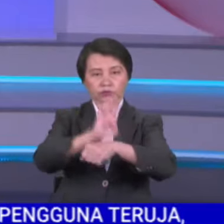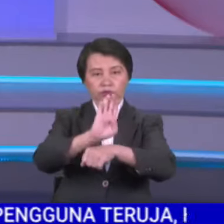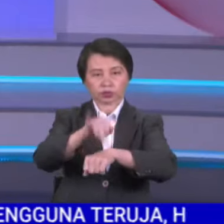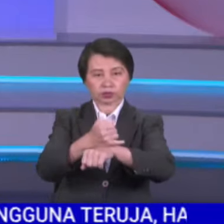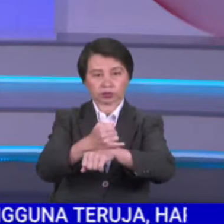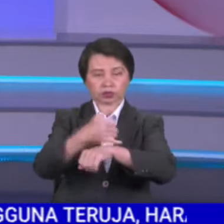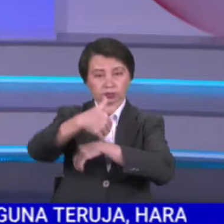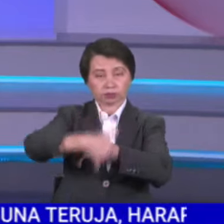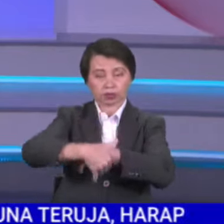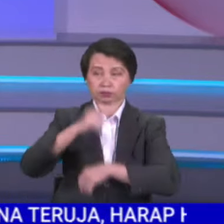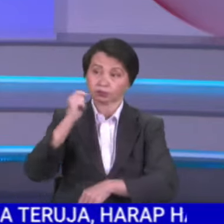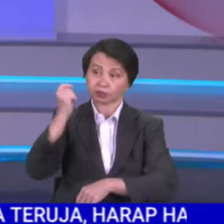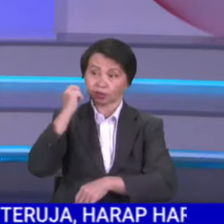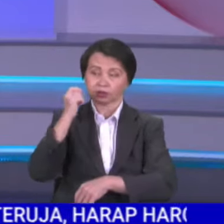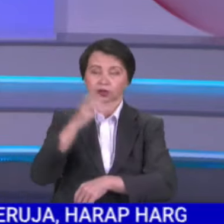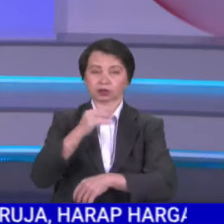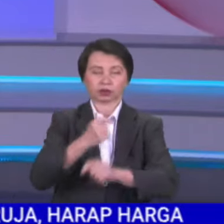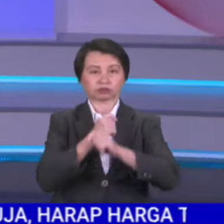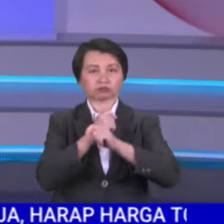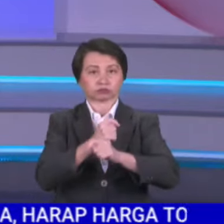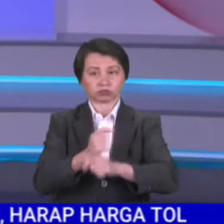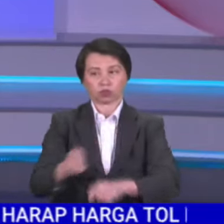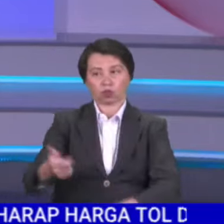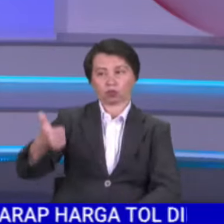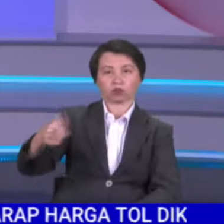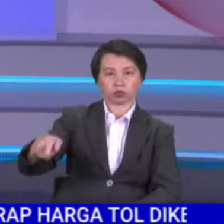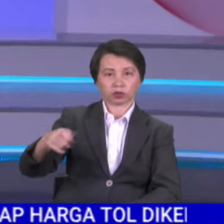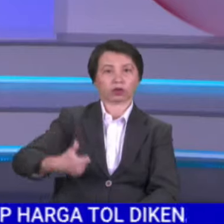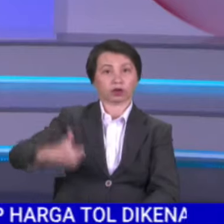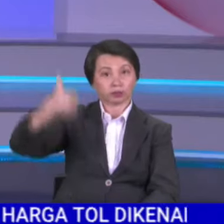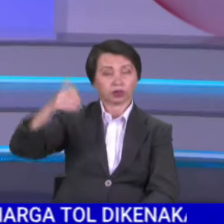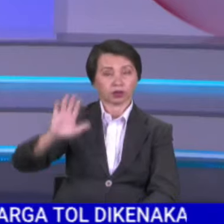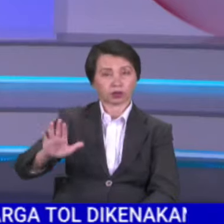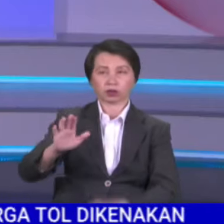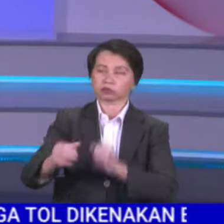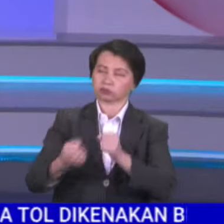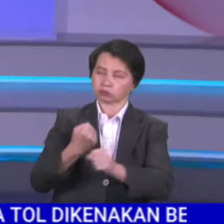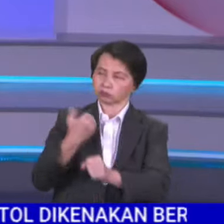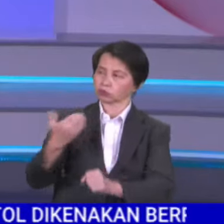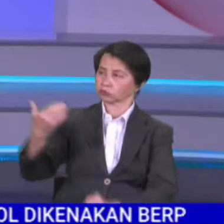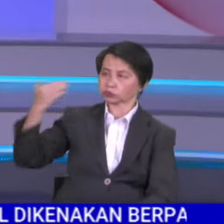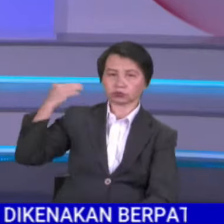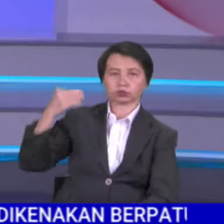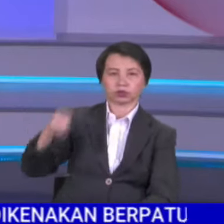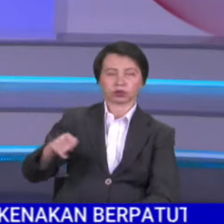malam tadi, ia sekaligus mempertahankan gelaran yang dimenangi mereka pada edisi lalu